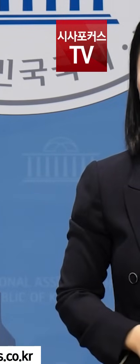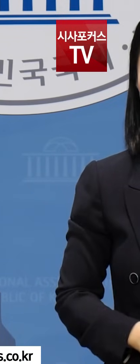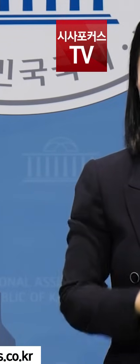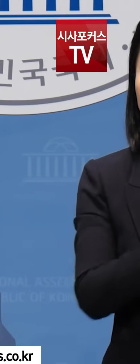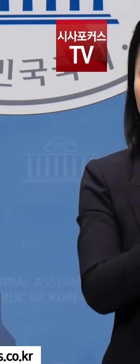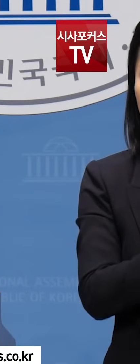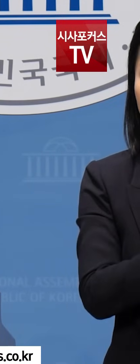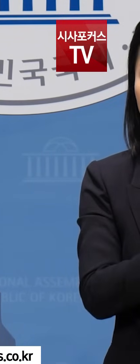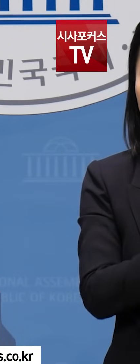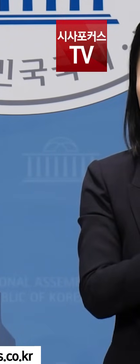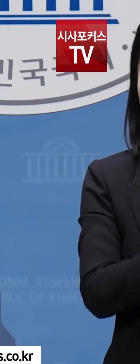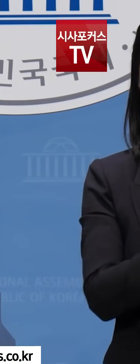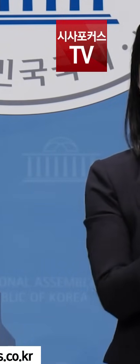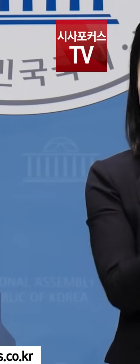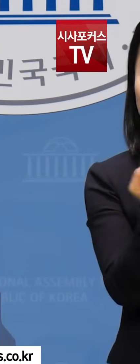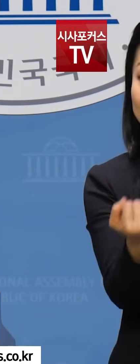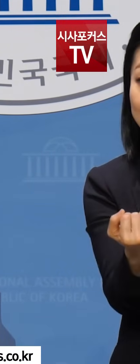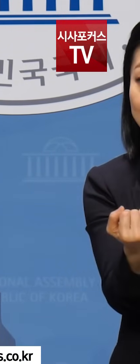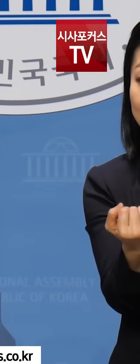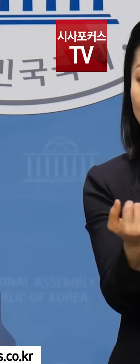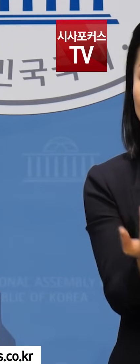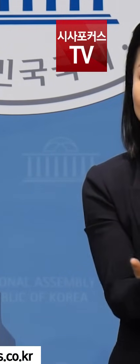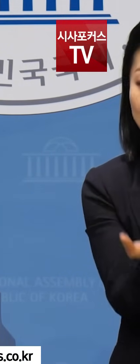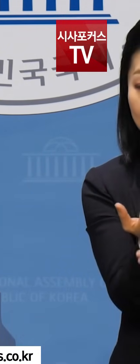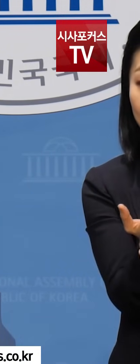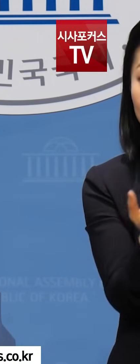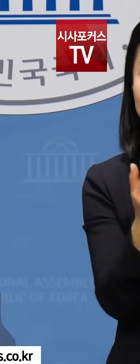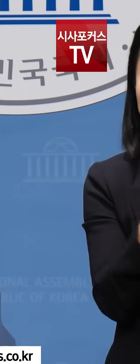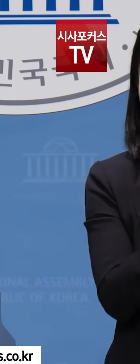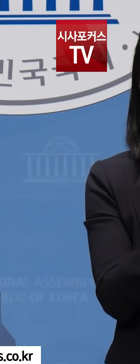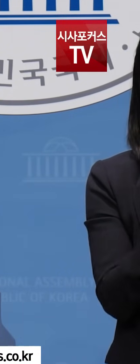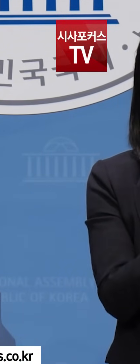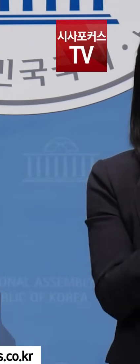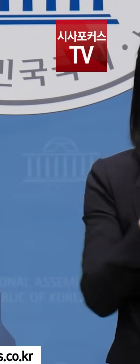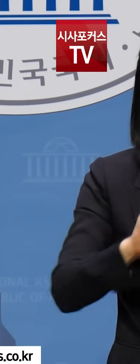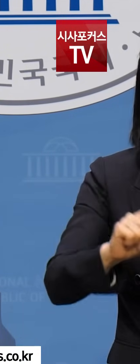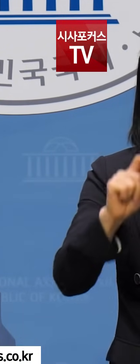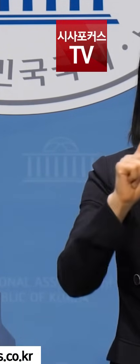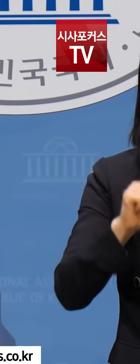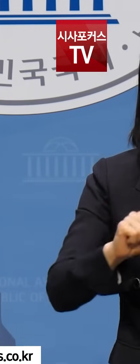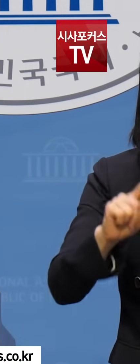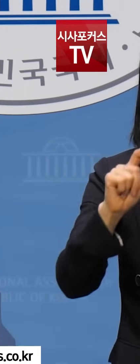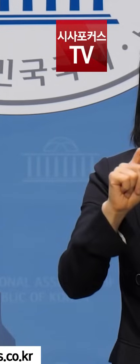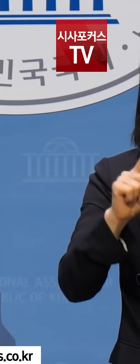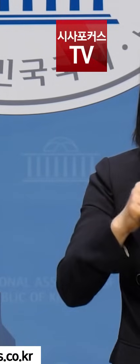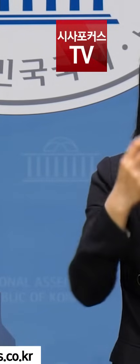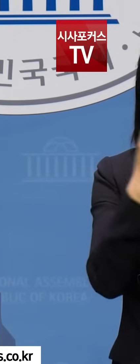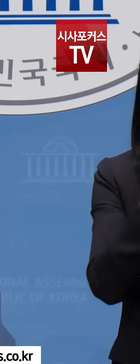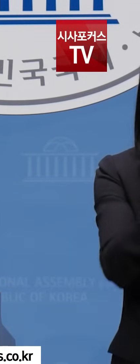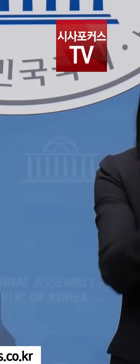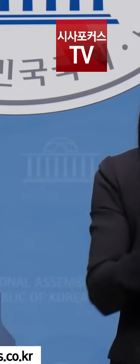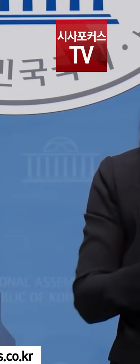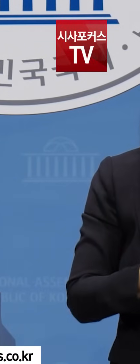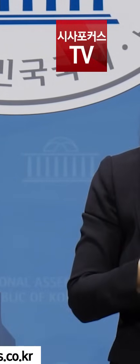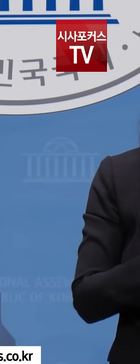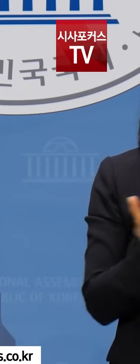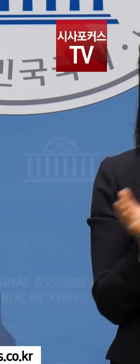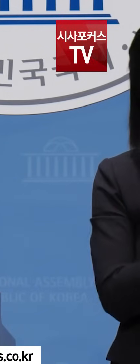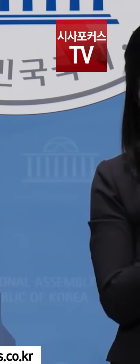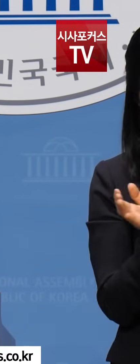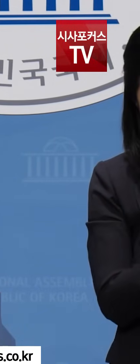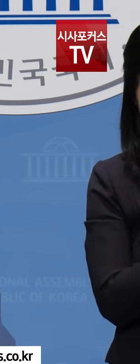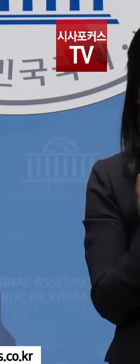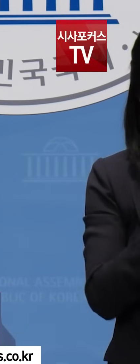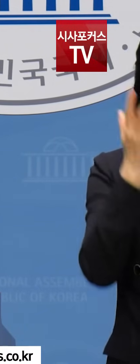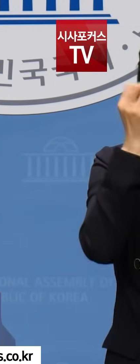곽상원 씨는 자기 부인의 사건을 직접 밤을 새워가면서 수사 기록을 밤새